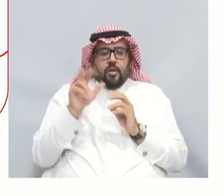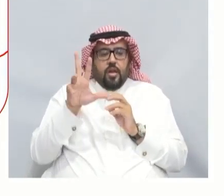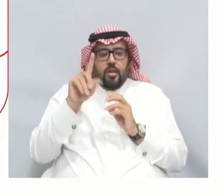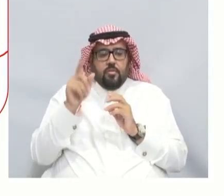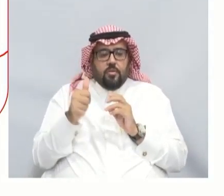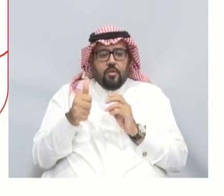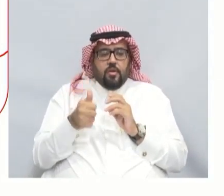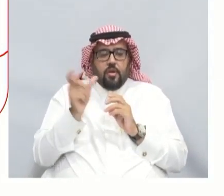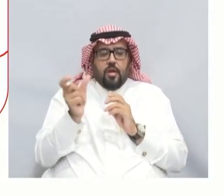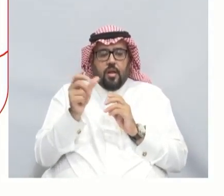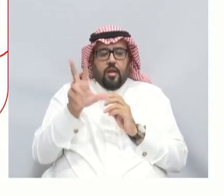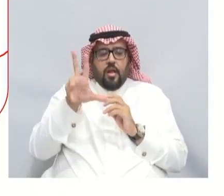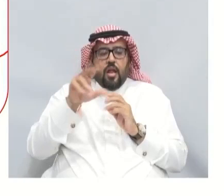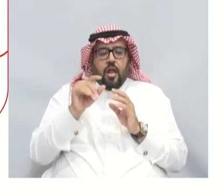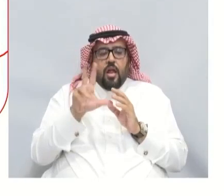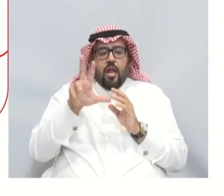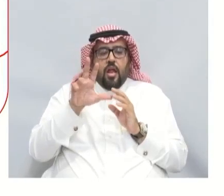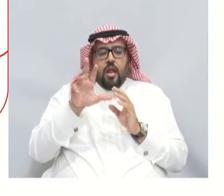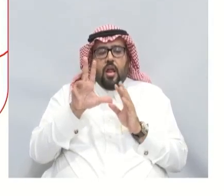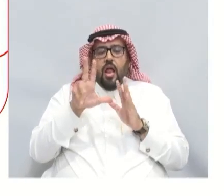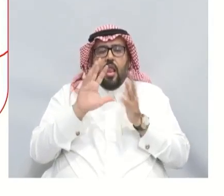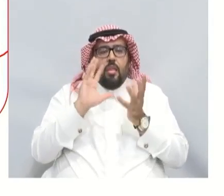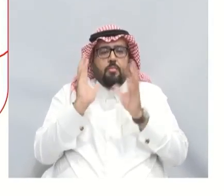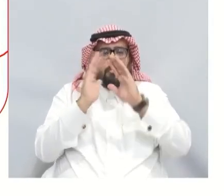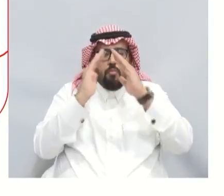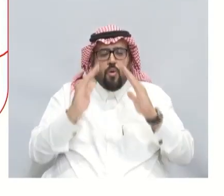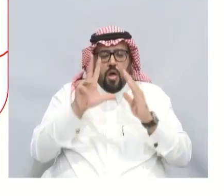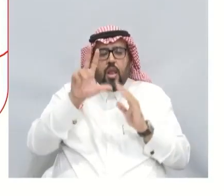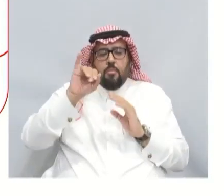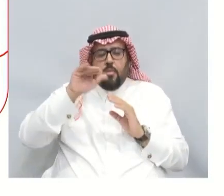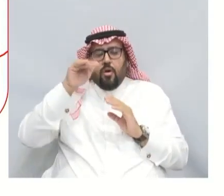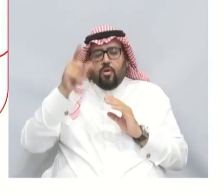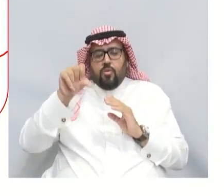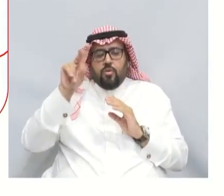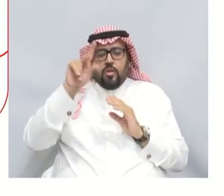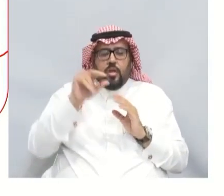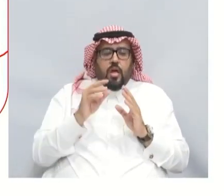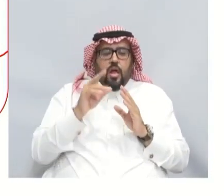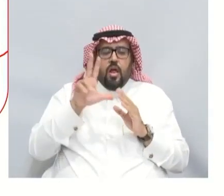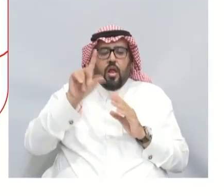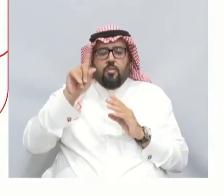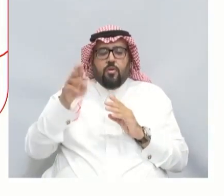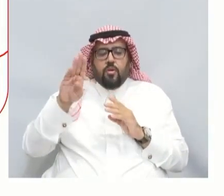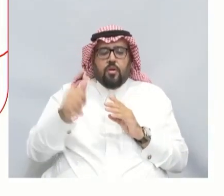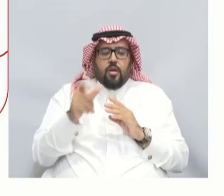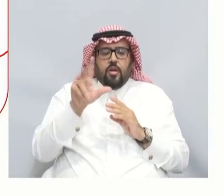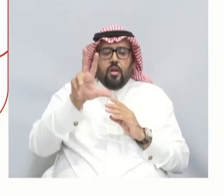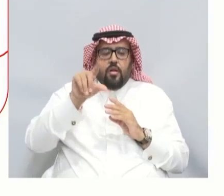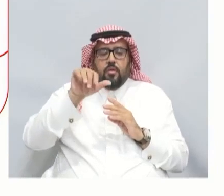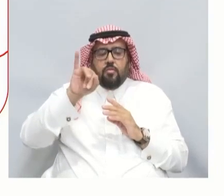البركان المخروطي والبركان ماذا؟ المركب. وأيضا تناولنا سابقا البركان ماذا؟